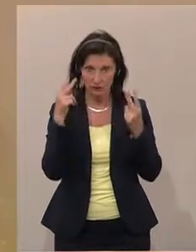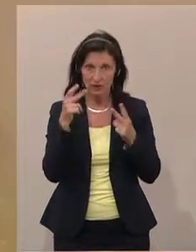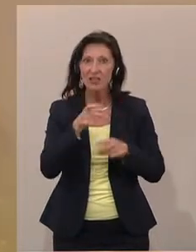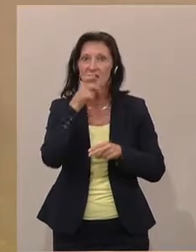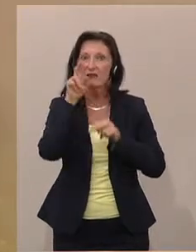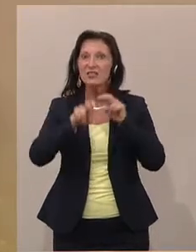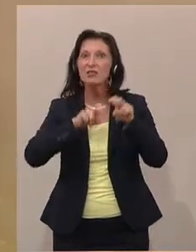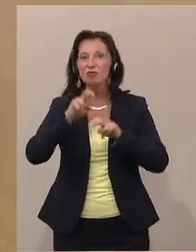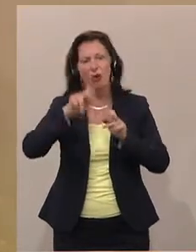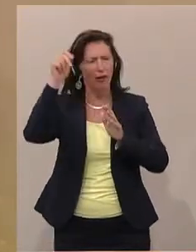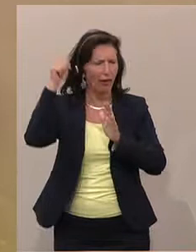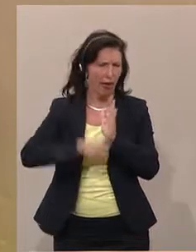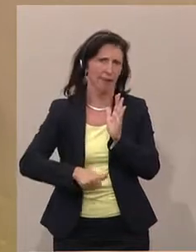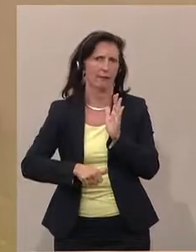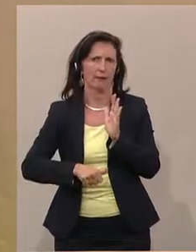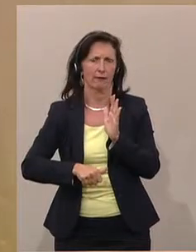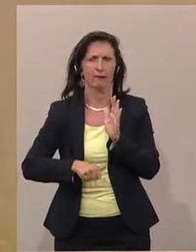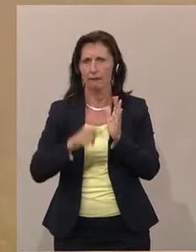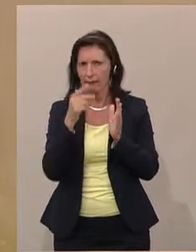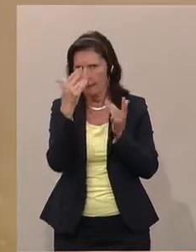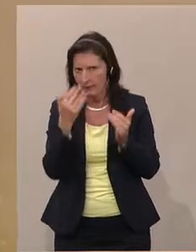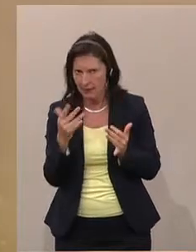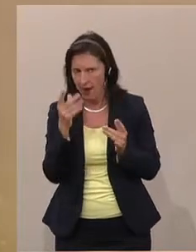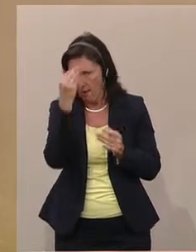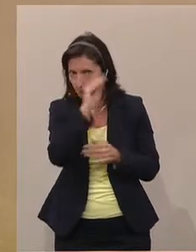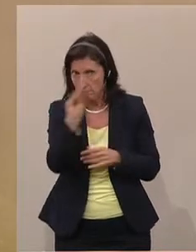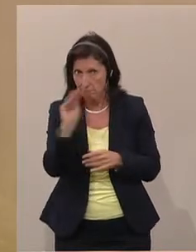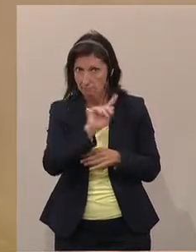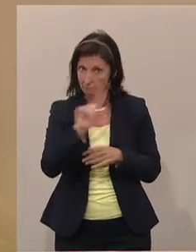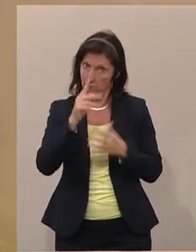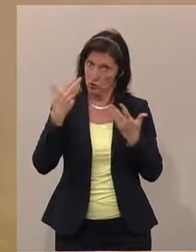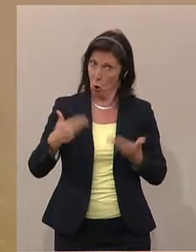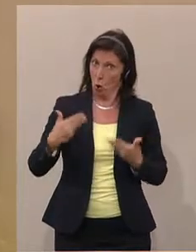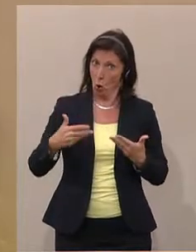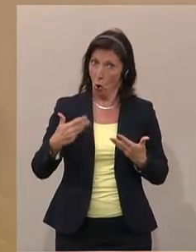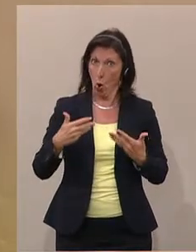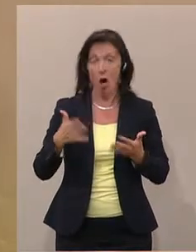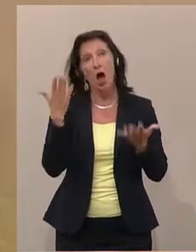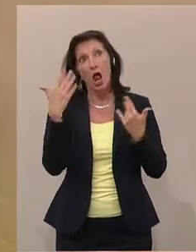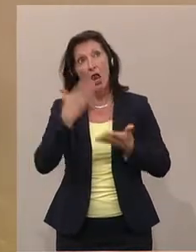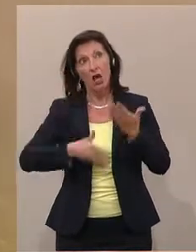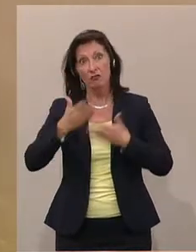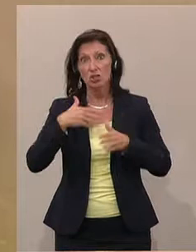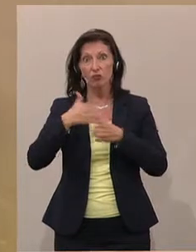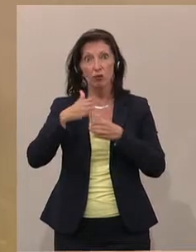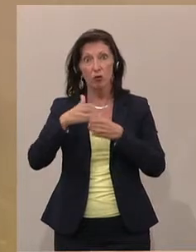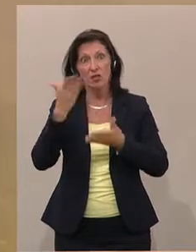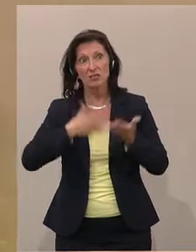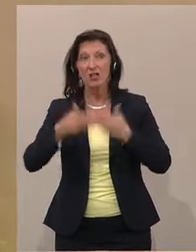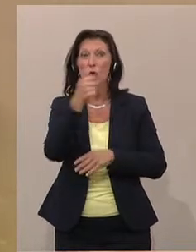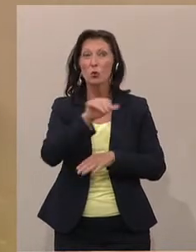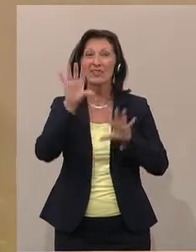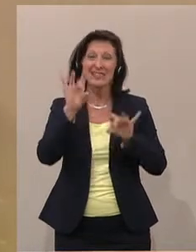Versicherungssteuer hier heute getan. Und eine Zahl nur, bis heuer sind die Katastrophenschäden in der Land- und Forstwirtschaft in etwa bei 110